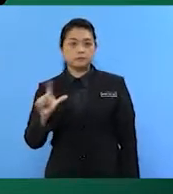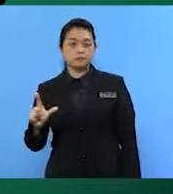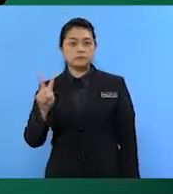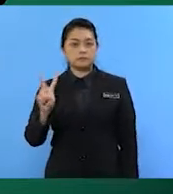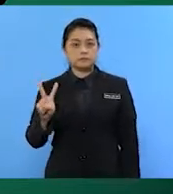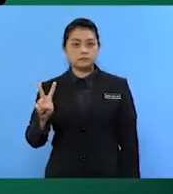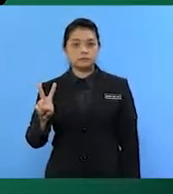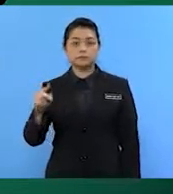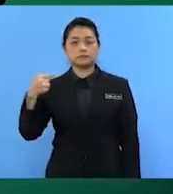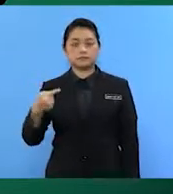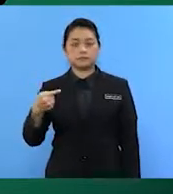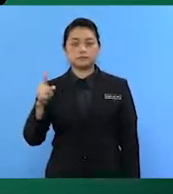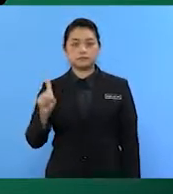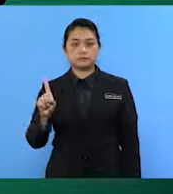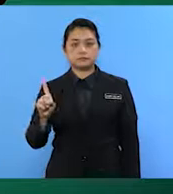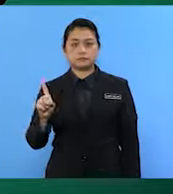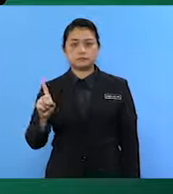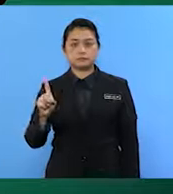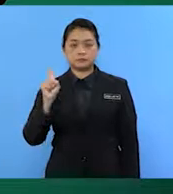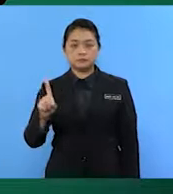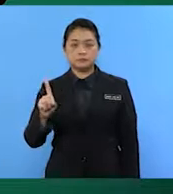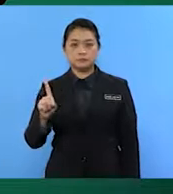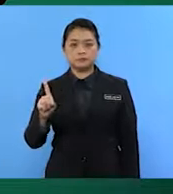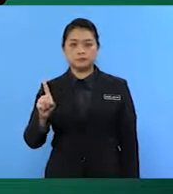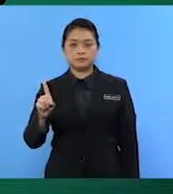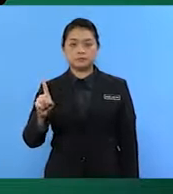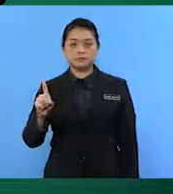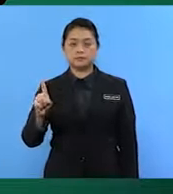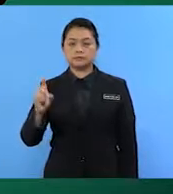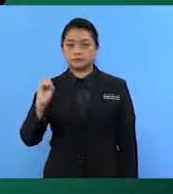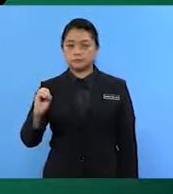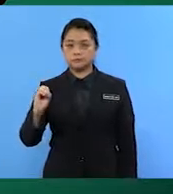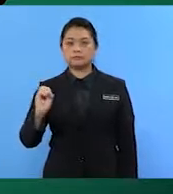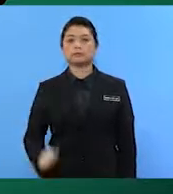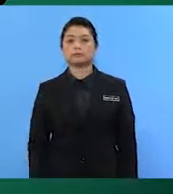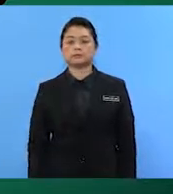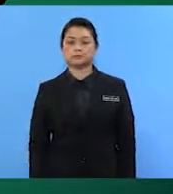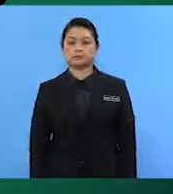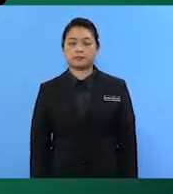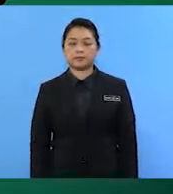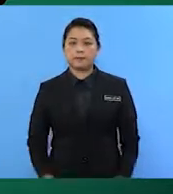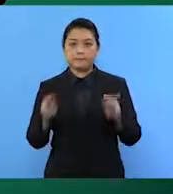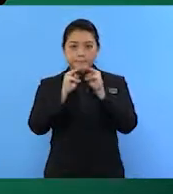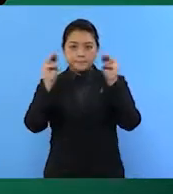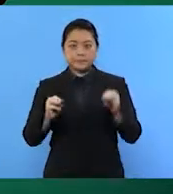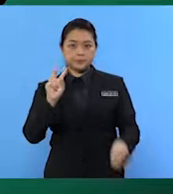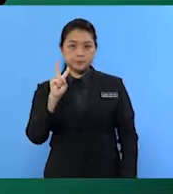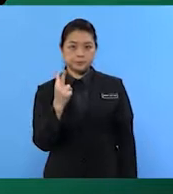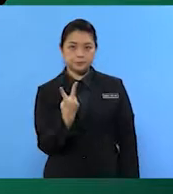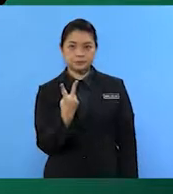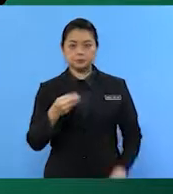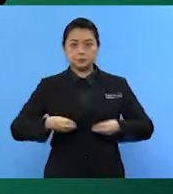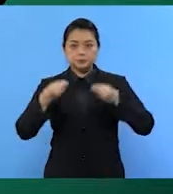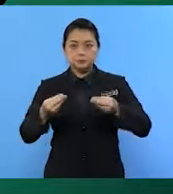2, negatif 1, 1 dan sifar. Matriks songsang